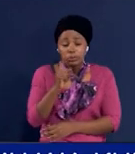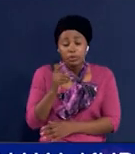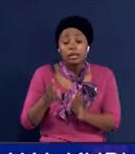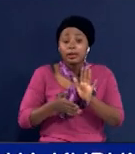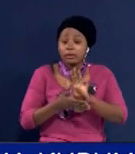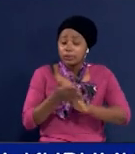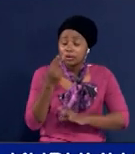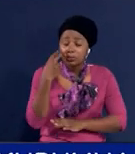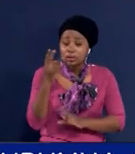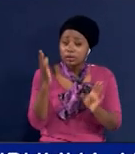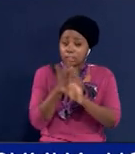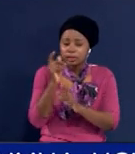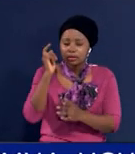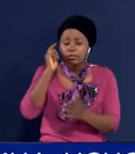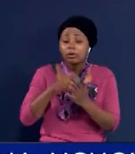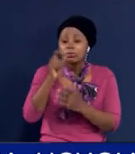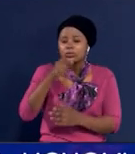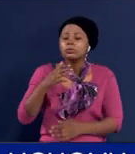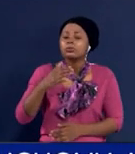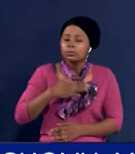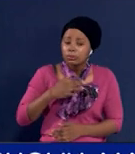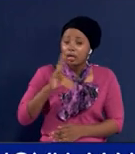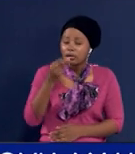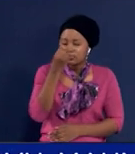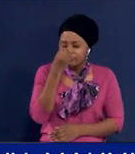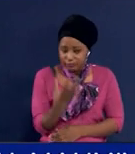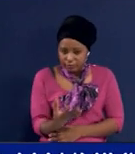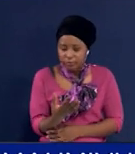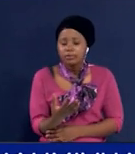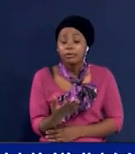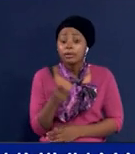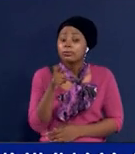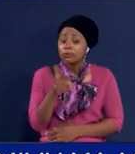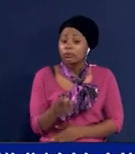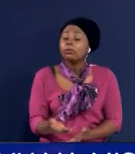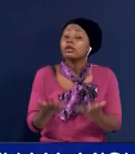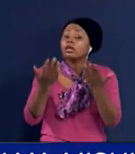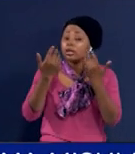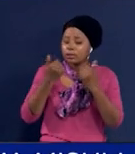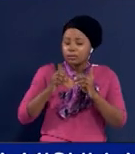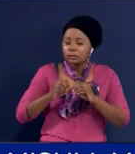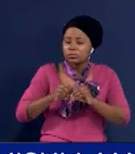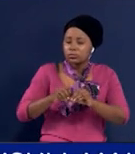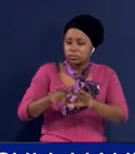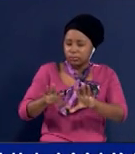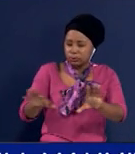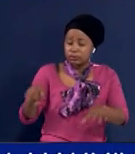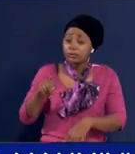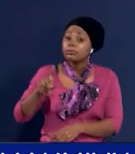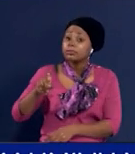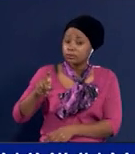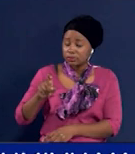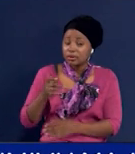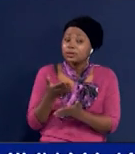kuonyesha dalili, kwa mfano mtu anayekohoa, anayepiga chafya, huyu ndiye anaweza kasambaza zaidi hivi virusi, kwa